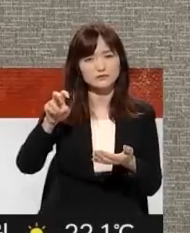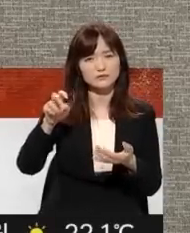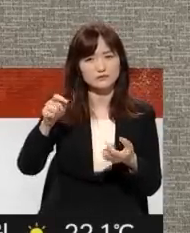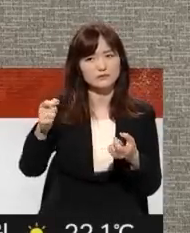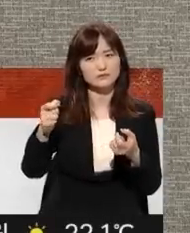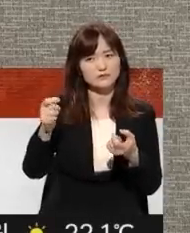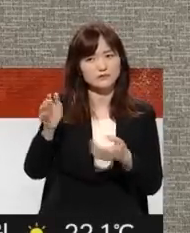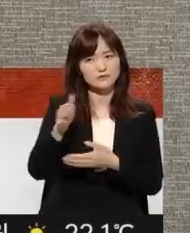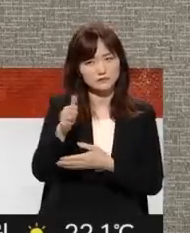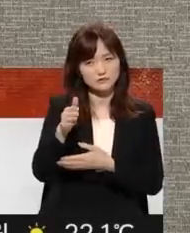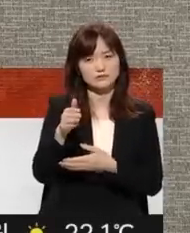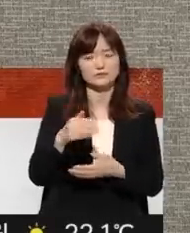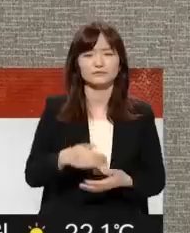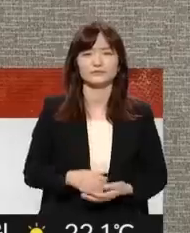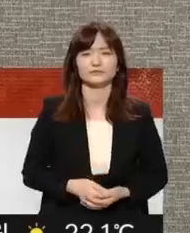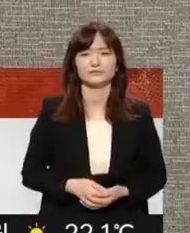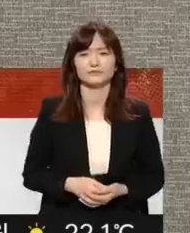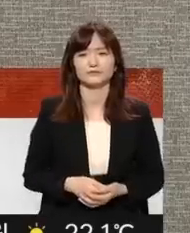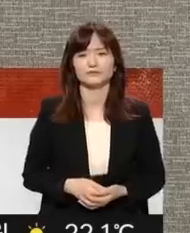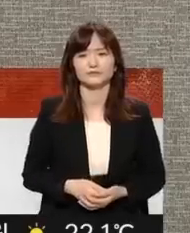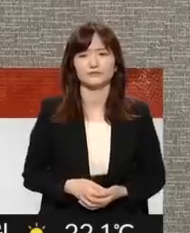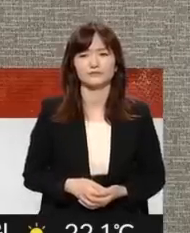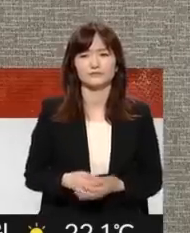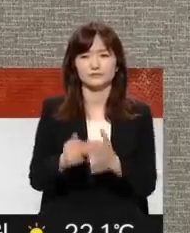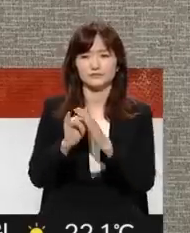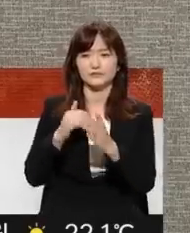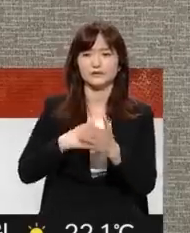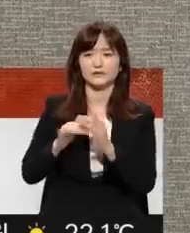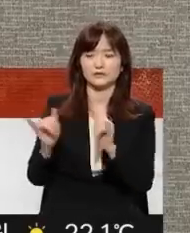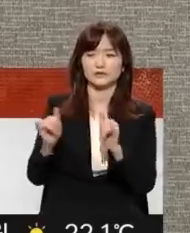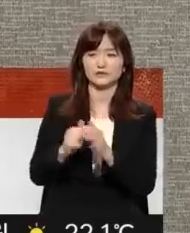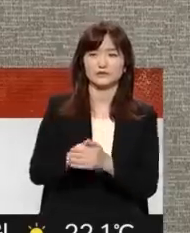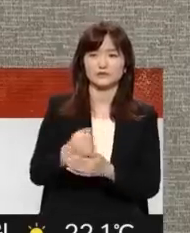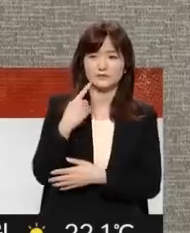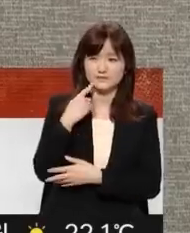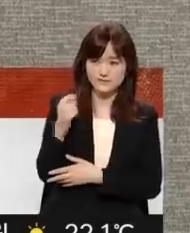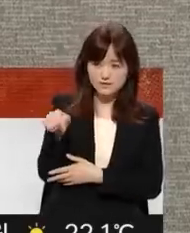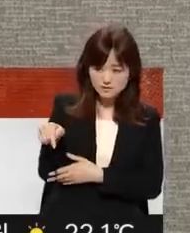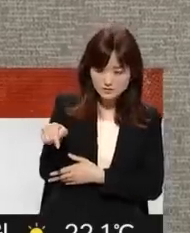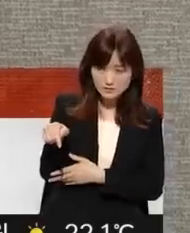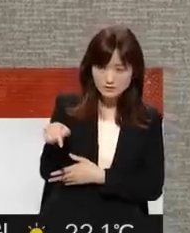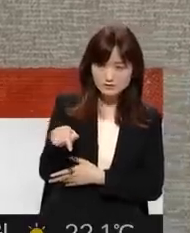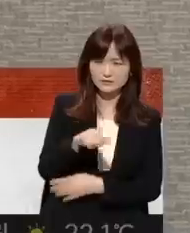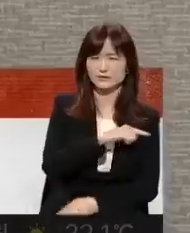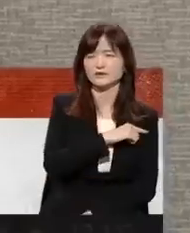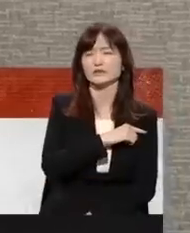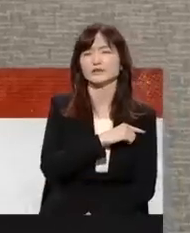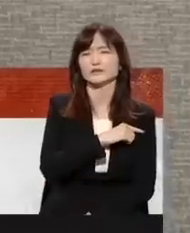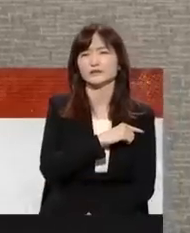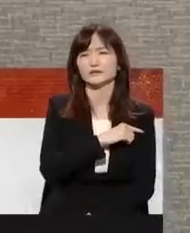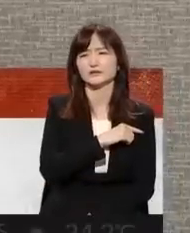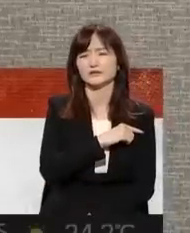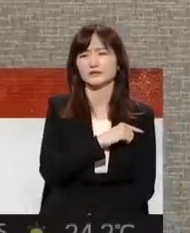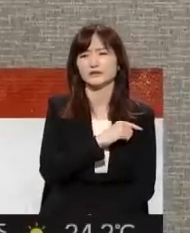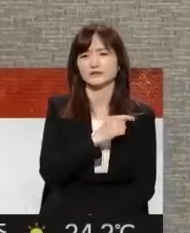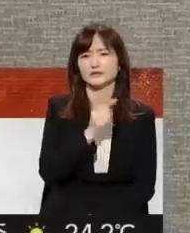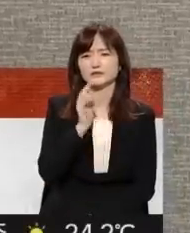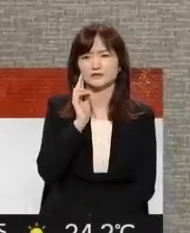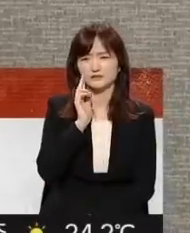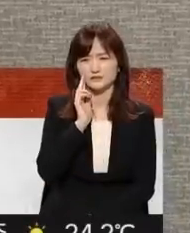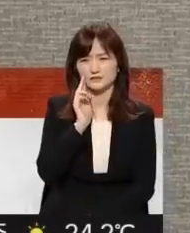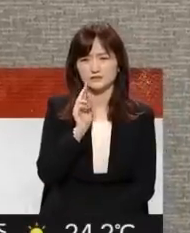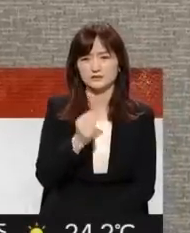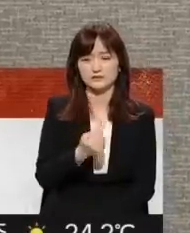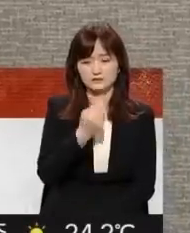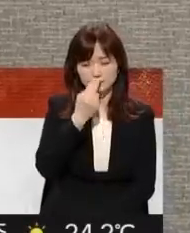10에서 20차례 가까운 것으로 가족 및 지인들에 대한 그 협박 뭐 이런 부분들이 사실 제일 컸습니다.